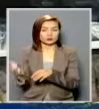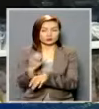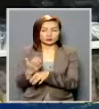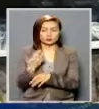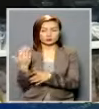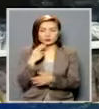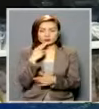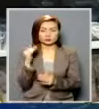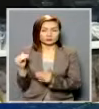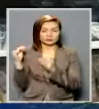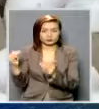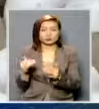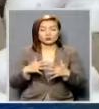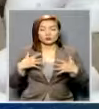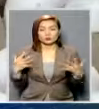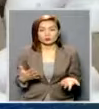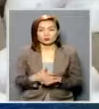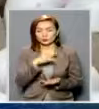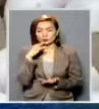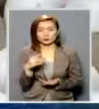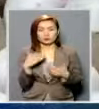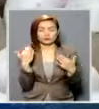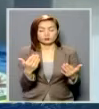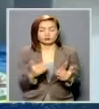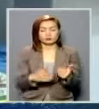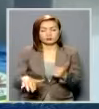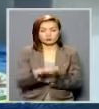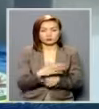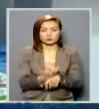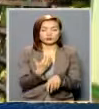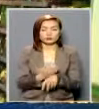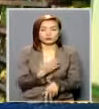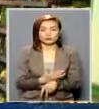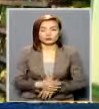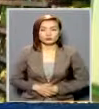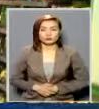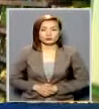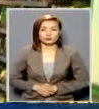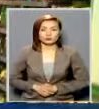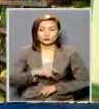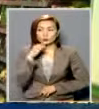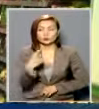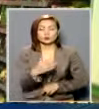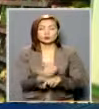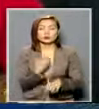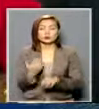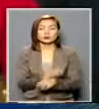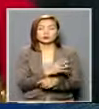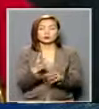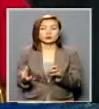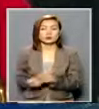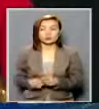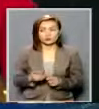тасымалданатын азық-түлік тауарларының көпшілігі Ресейдің көршілес облыстарынан тасымалданатындығында. Ресейден тасымалданатын